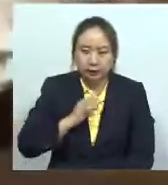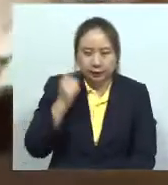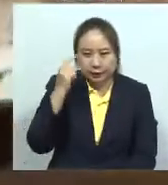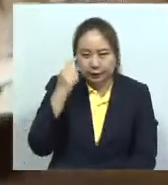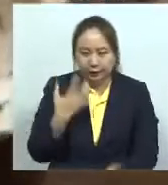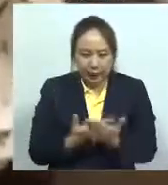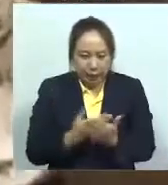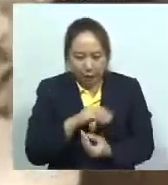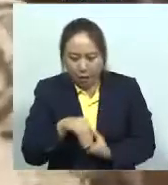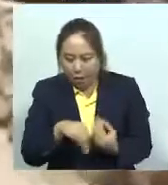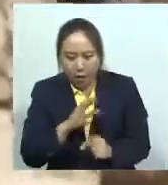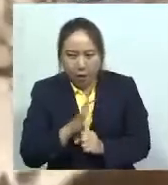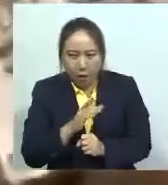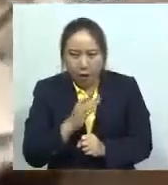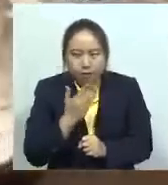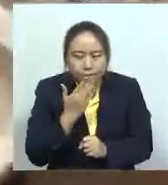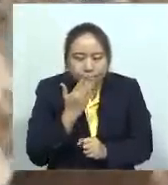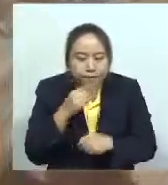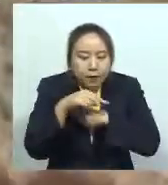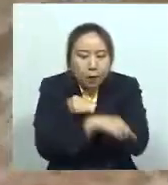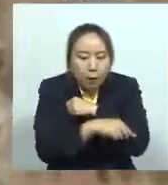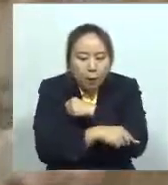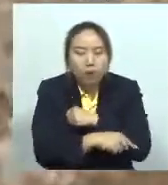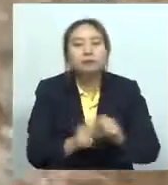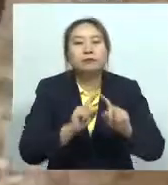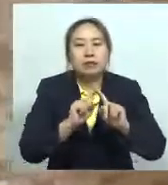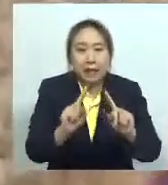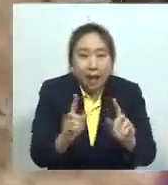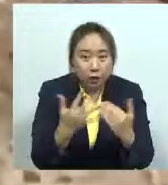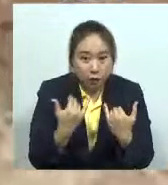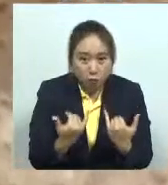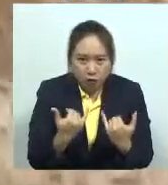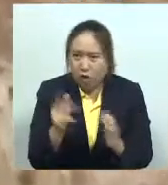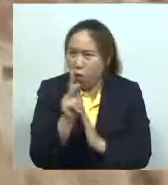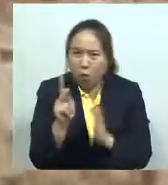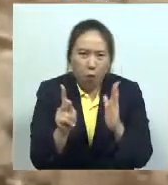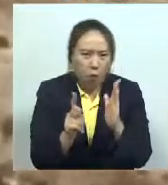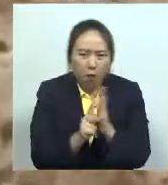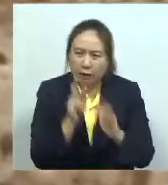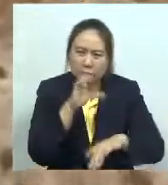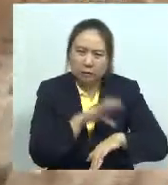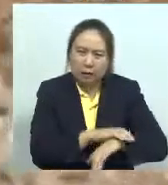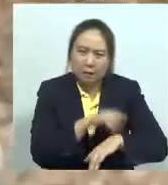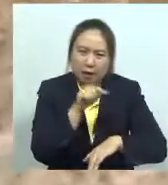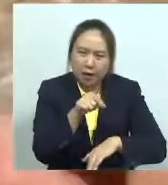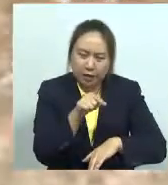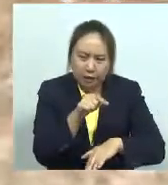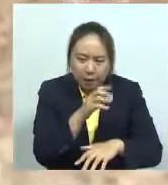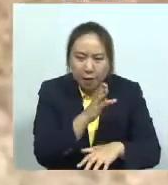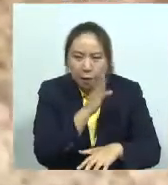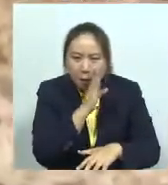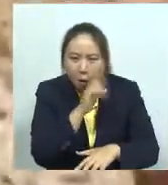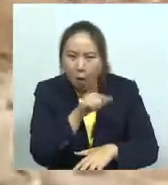ารายได้เพิ่มนะคะก็มีการโกงลักษณะแบบนี้แต่ว่าก็ยอมรับว่าตอนนี้เนี่ยยังไม่มีกฎหมายมาเอาผิดเกี่ยวกับการปลอมปนยางพ